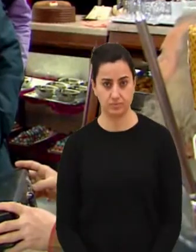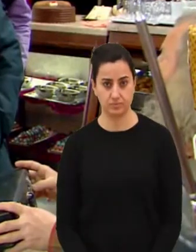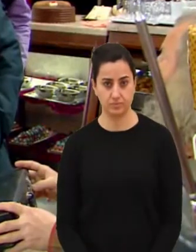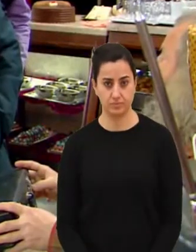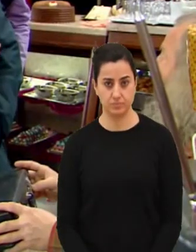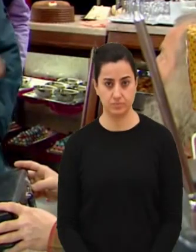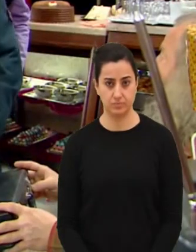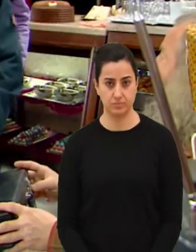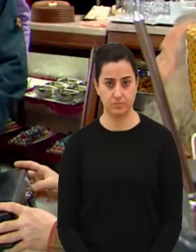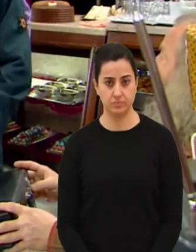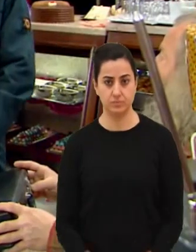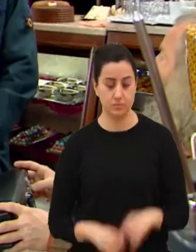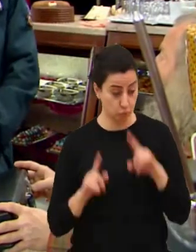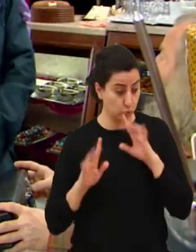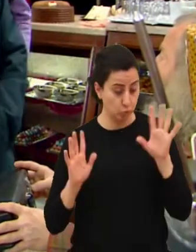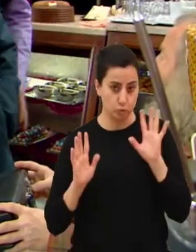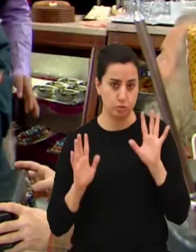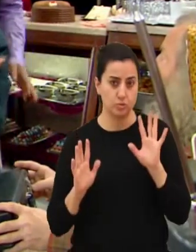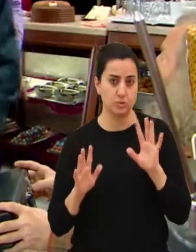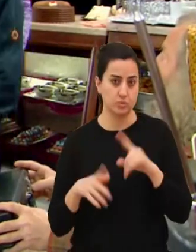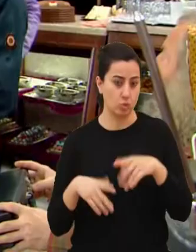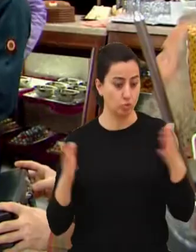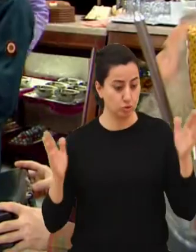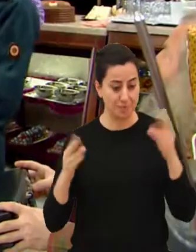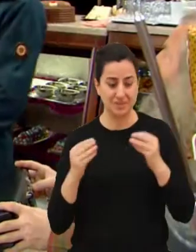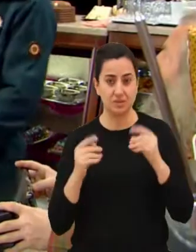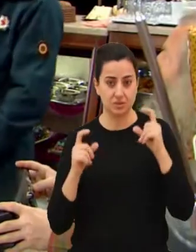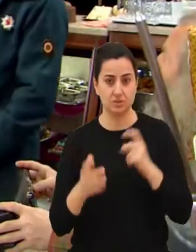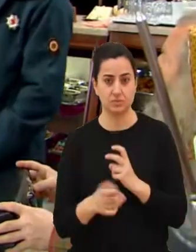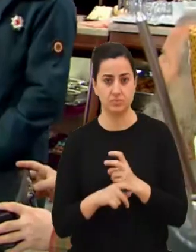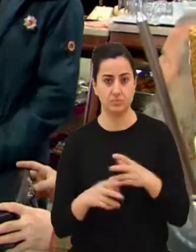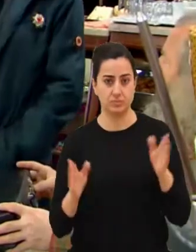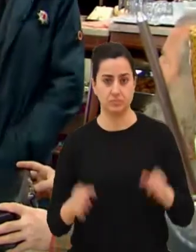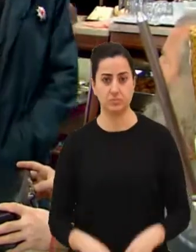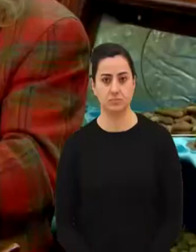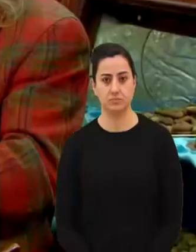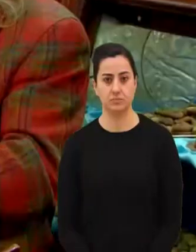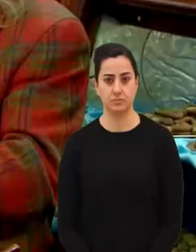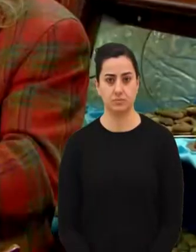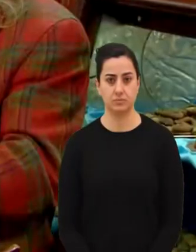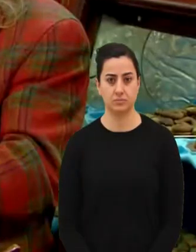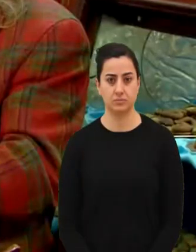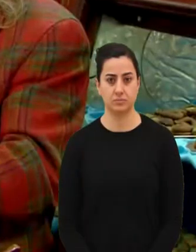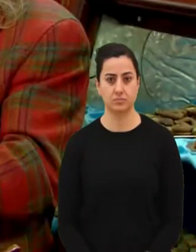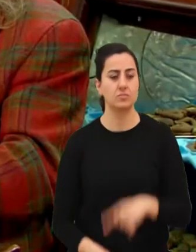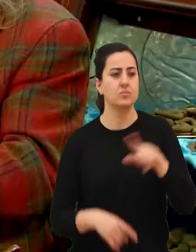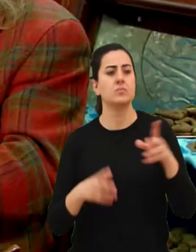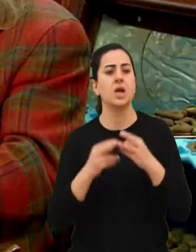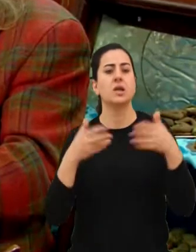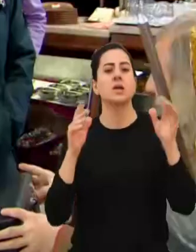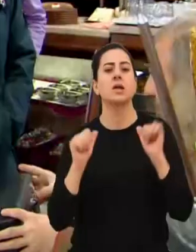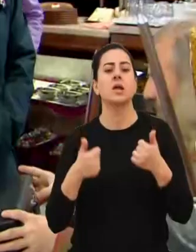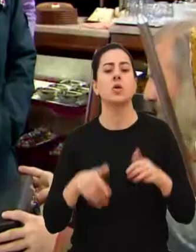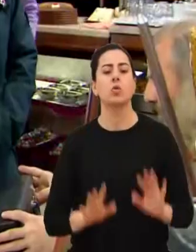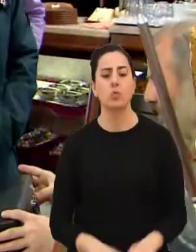dur kazdan. Patlama bizi. Niye? Dur, pastaneyi boşaltalım. Pastaneyi boşalt. Ha? Nevzat, sen kal. Tamam, sen gel böyle. Tamam. Evet. Pastaneyi boşaltmanıza gerek yok. Ha.